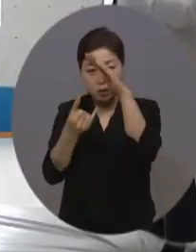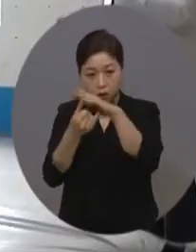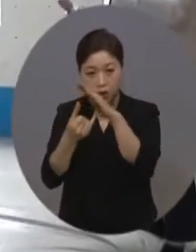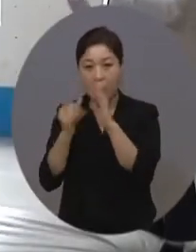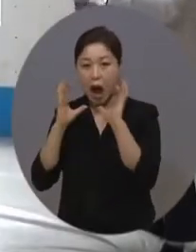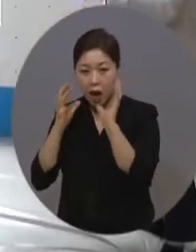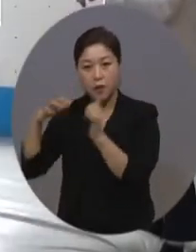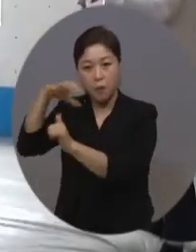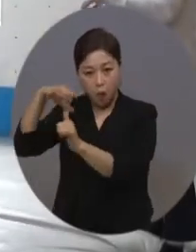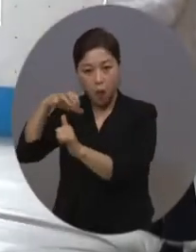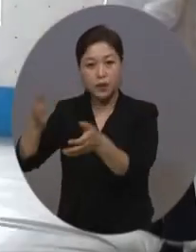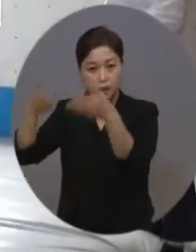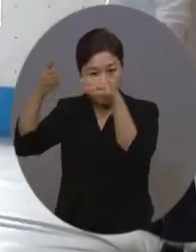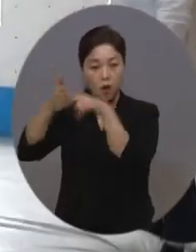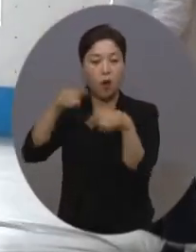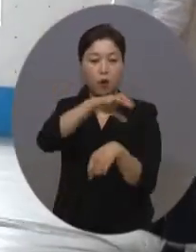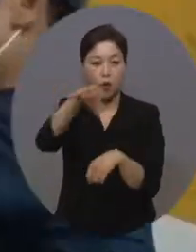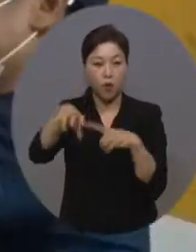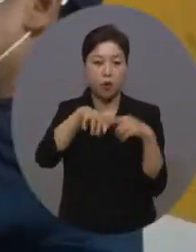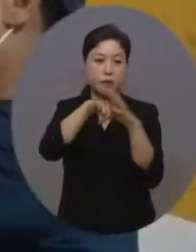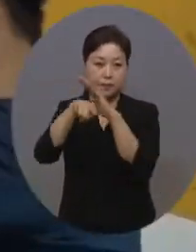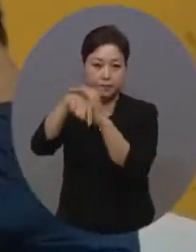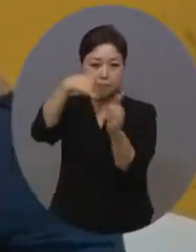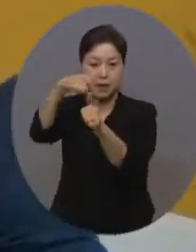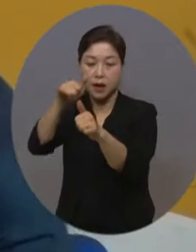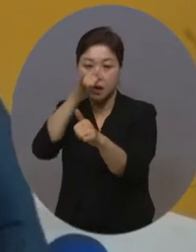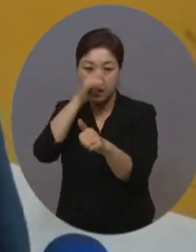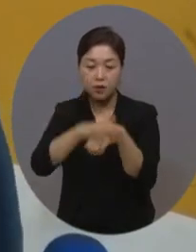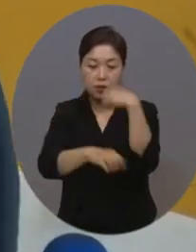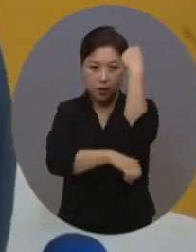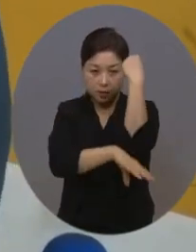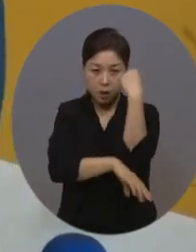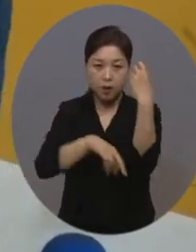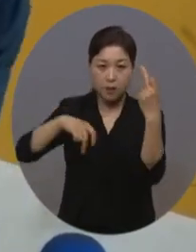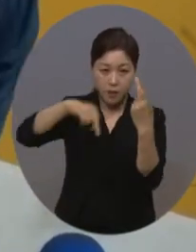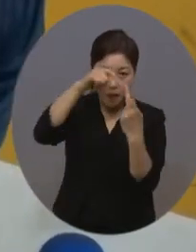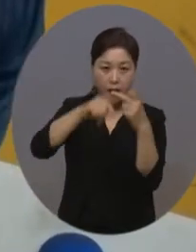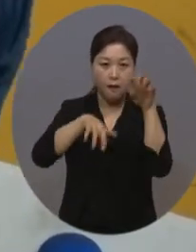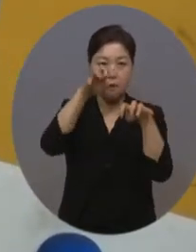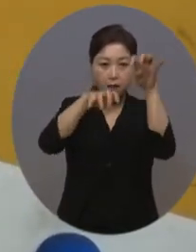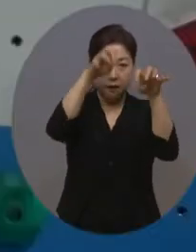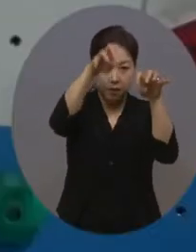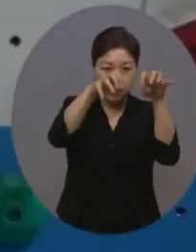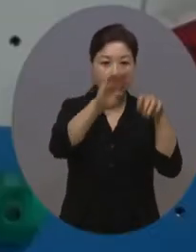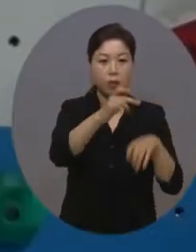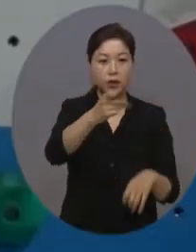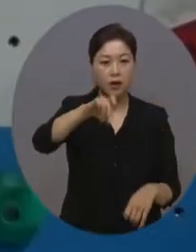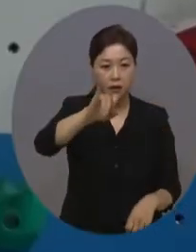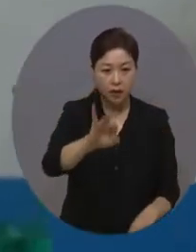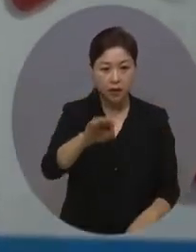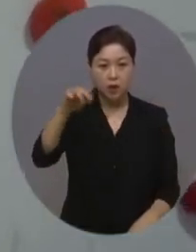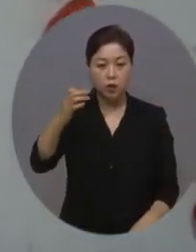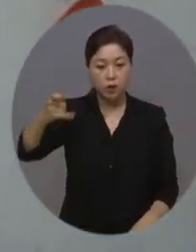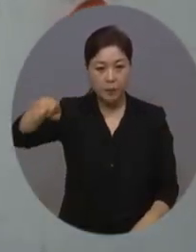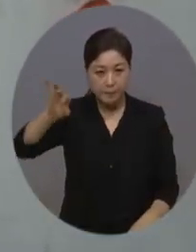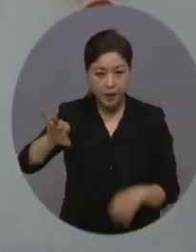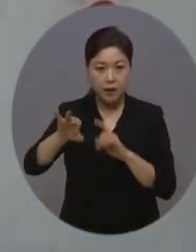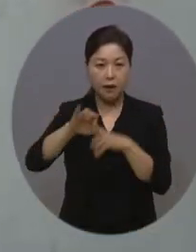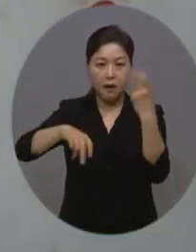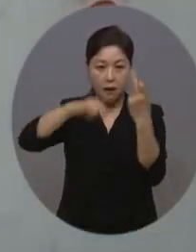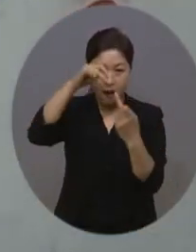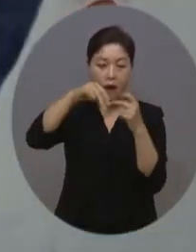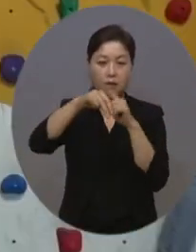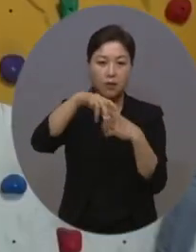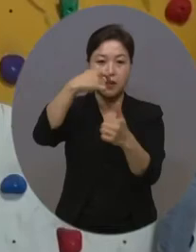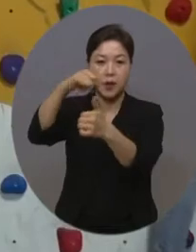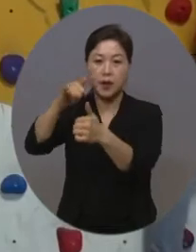진행하고 기본 이론 교육과 클라이밍 기본 동작, 볼더링, 톱로핑 등반과 같은 실기 교육이 주